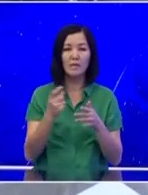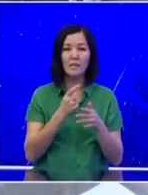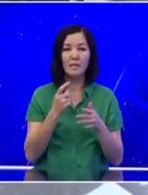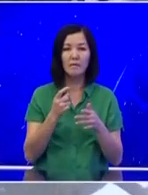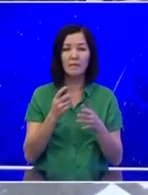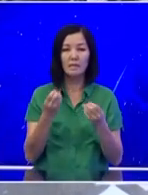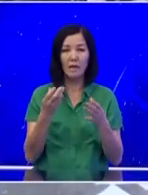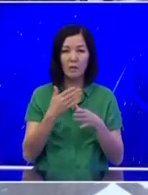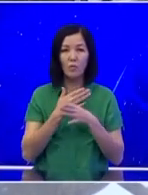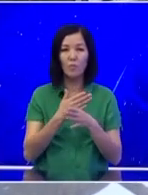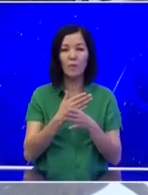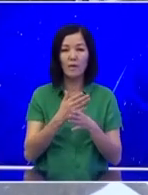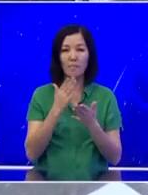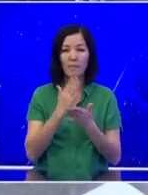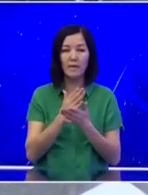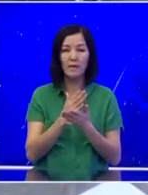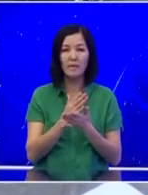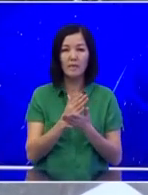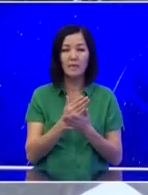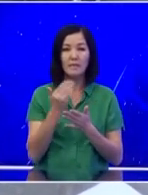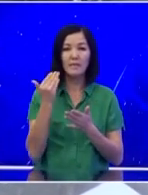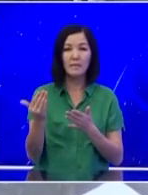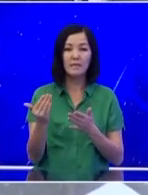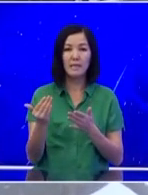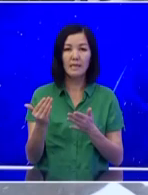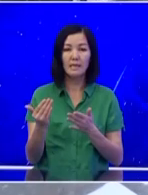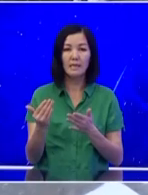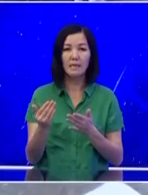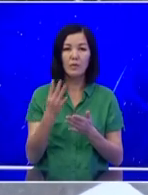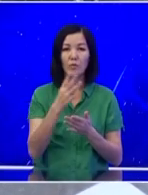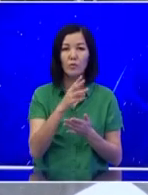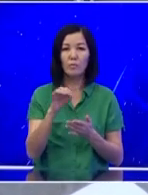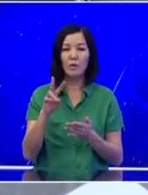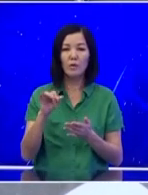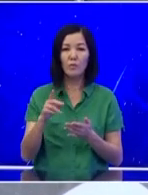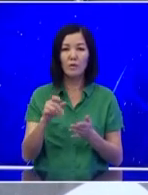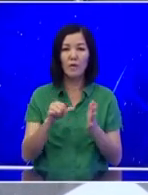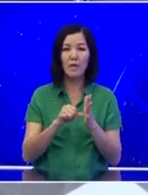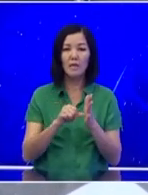тағы көмек бар. Бұл жерде сізге 4 миллион